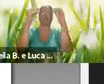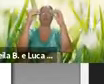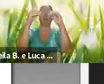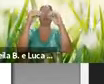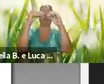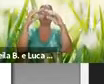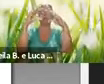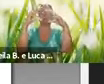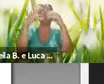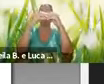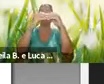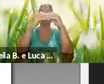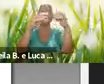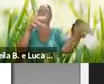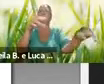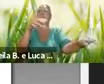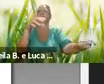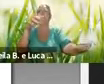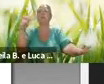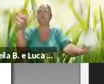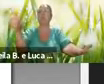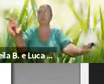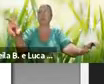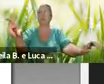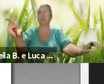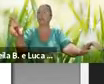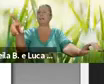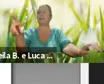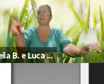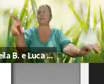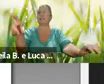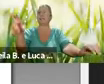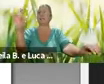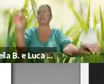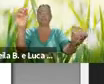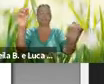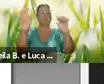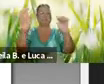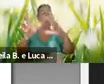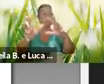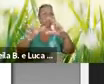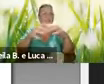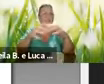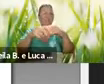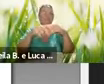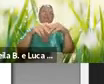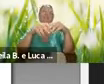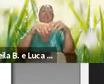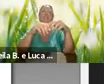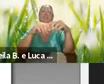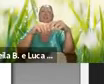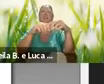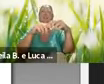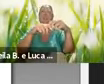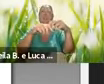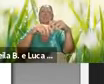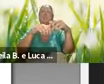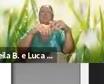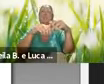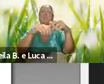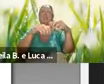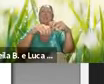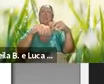dire loro erano in comunione nel momento della preghiera? Avete osservato? E dinanzi alla